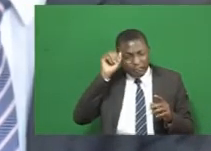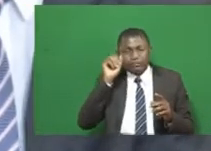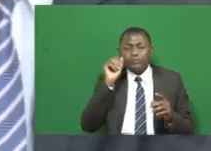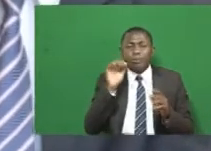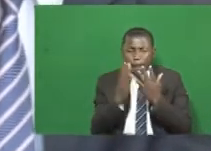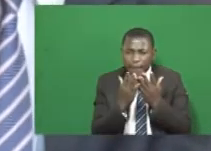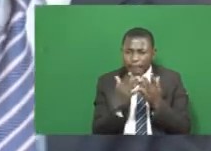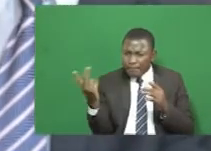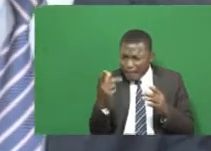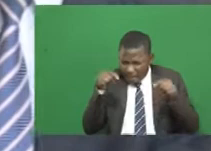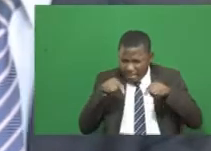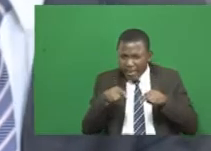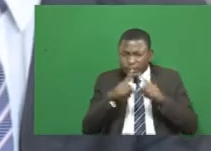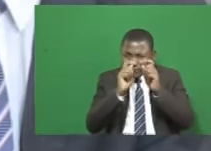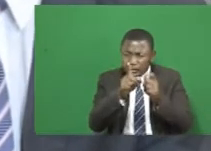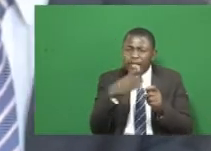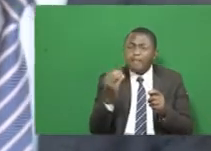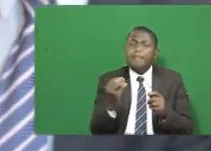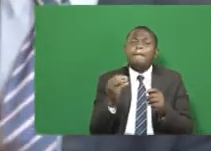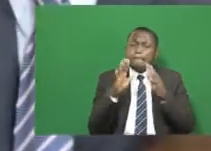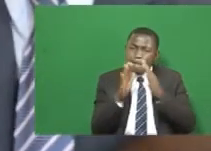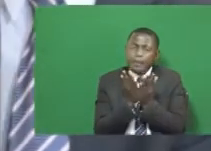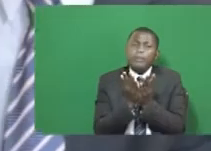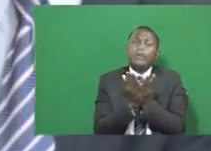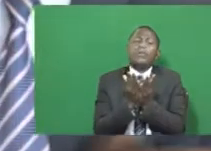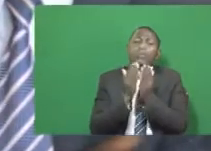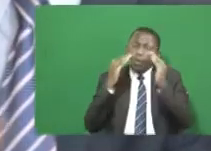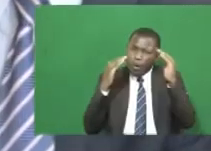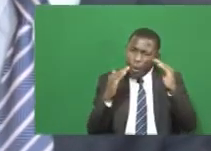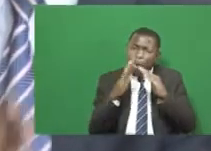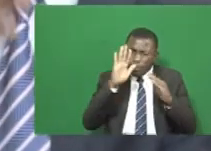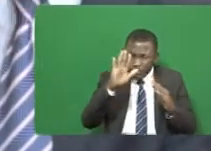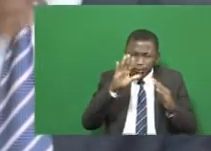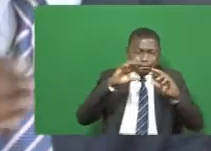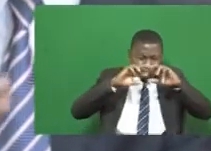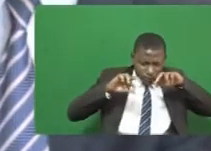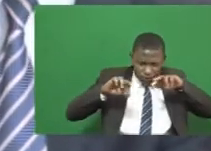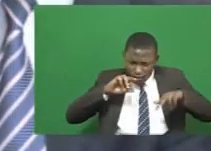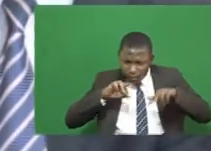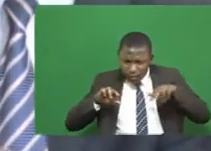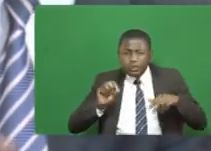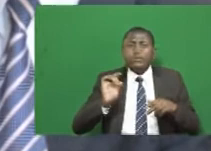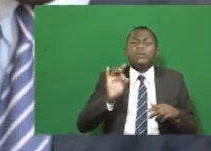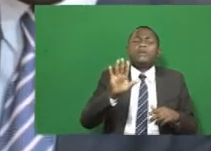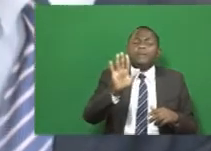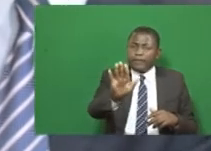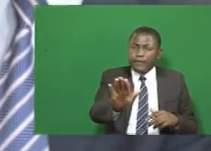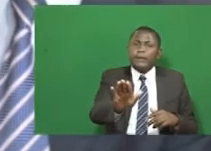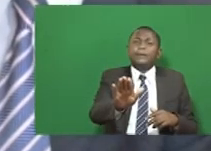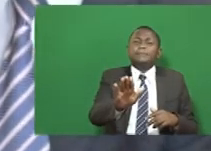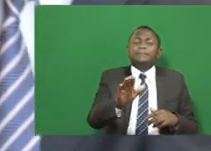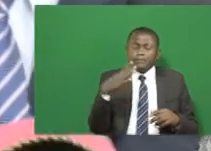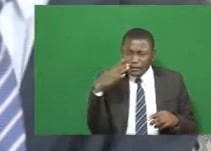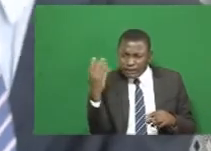kuverenga. Iwo itora ako kumba. That's right. Raunedza kutarisa ndimadzisa. Nuona mavesi tichadzokora kudai.